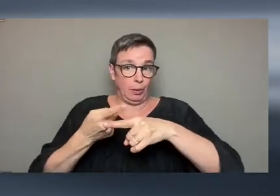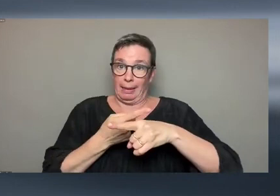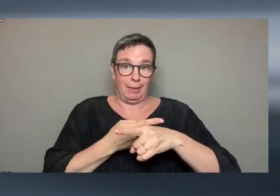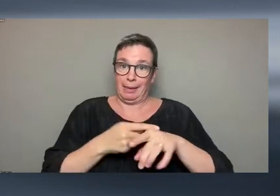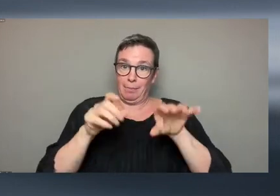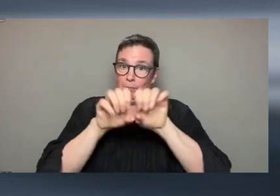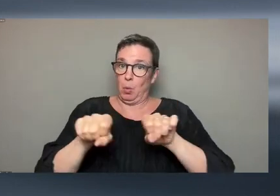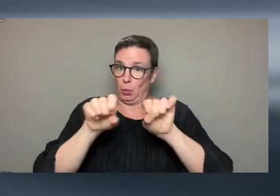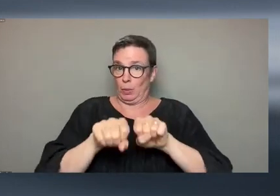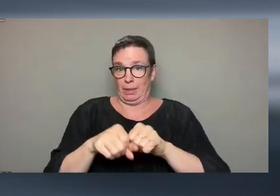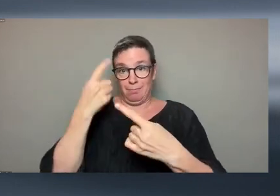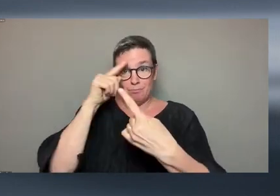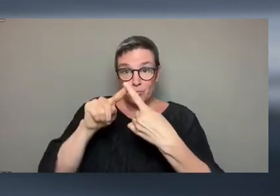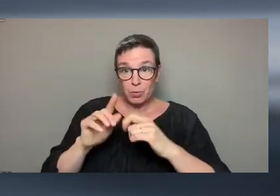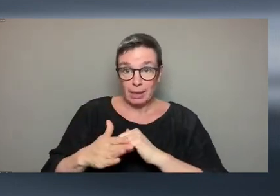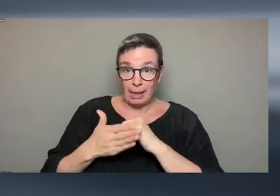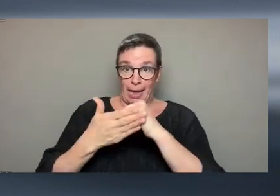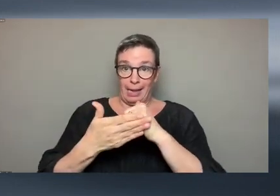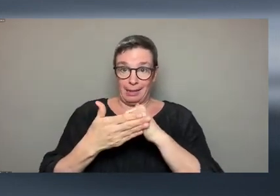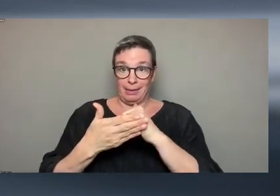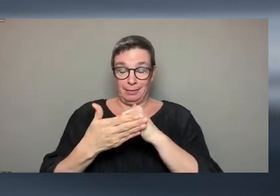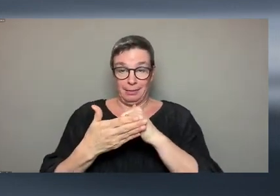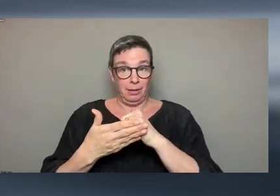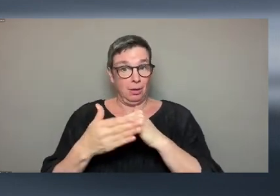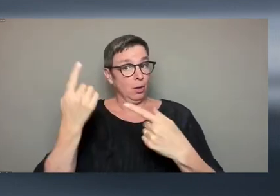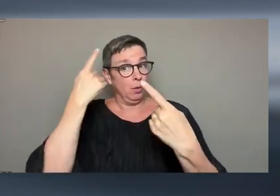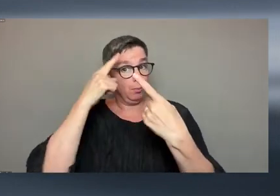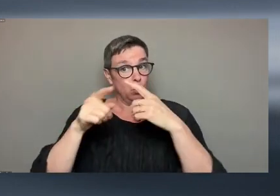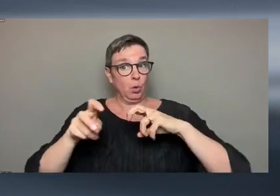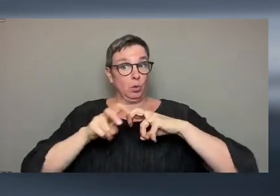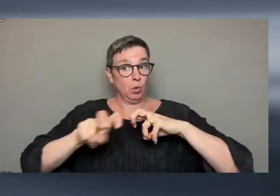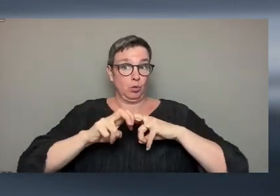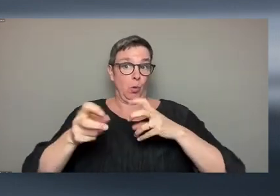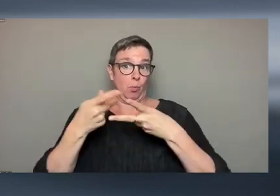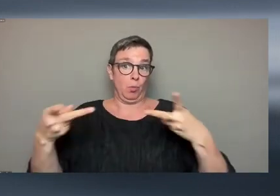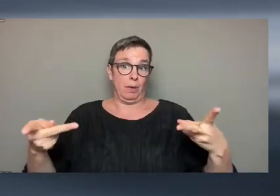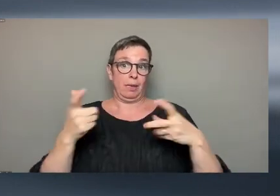là pour aider et soutenir l'accessibilité dans les transports publics.